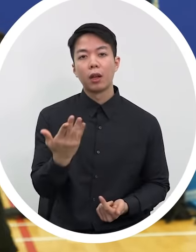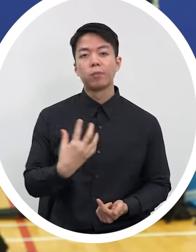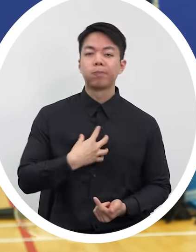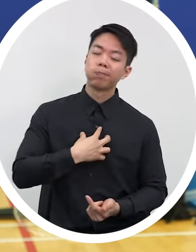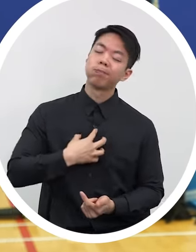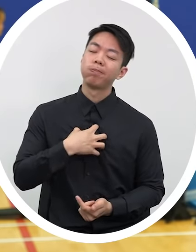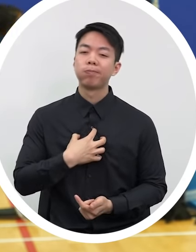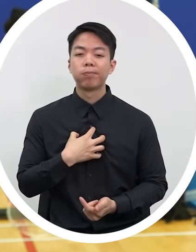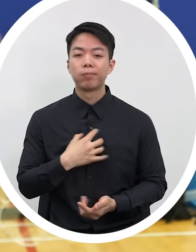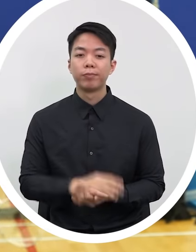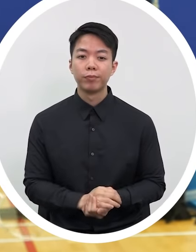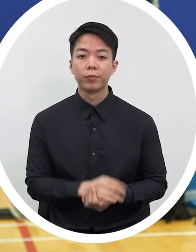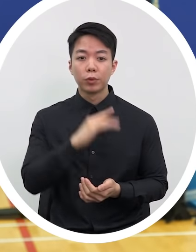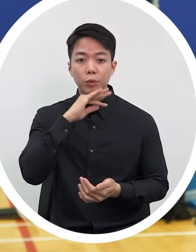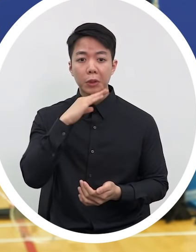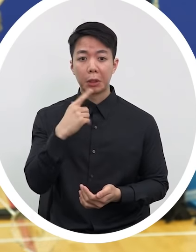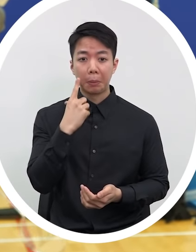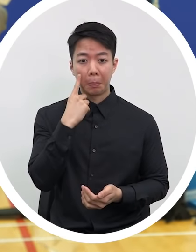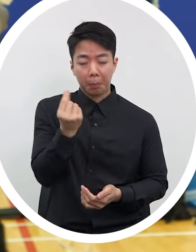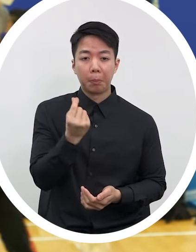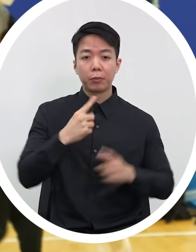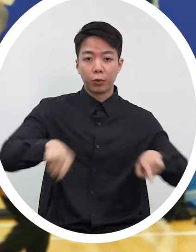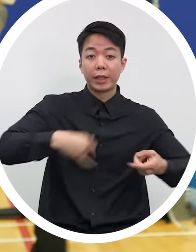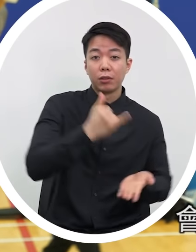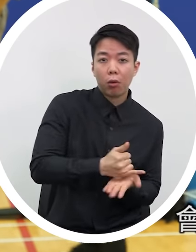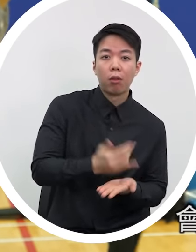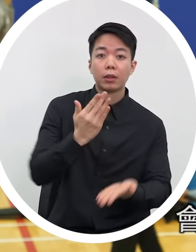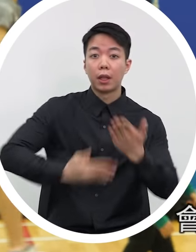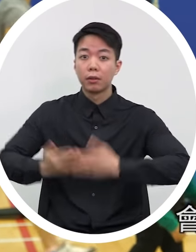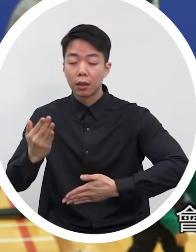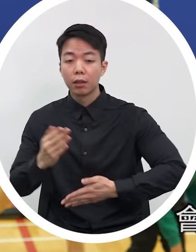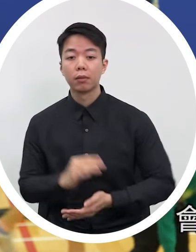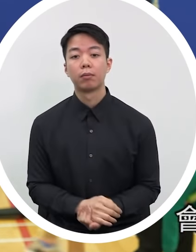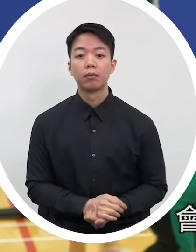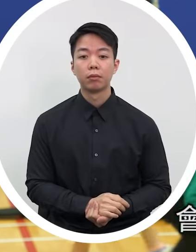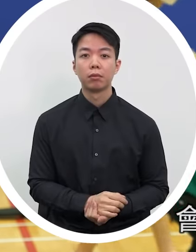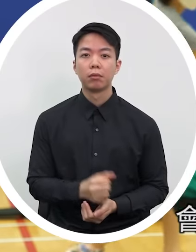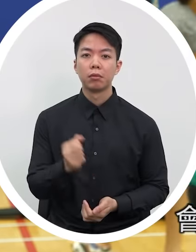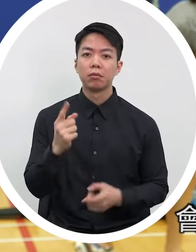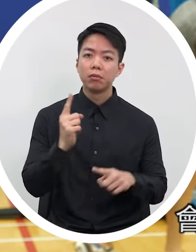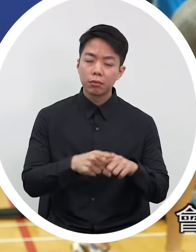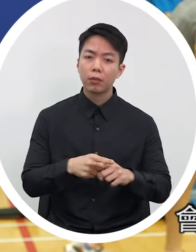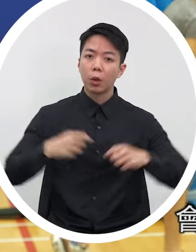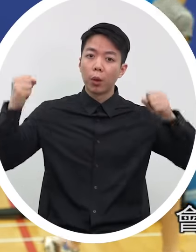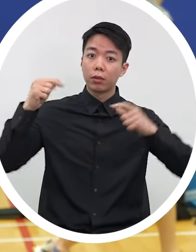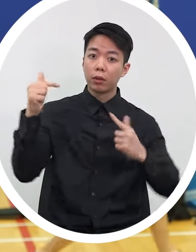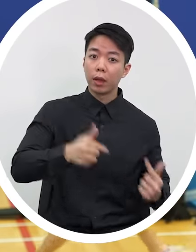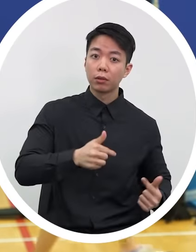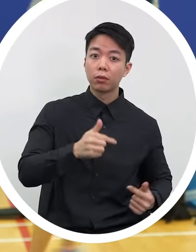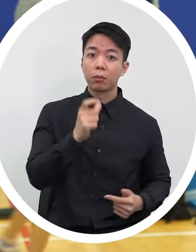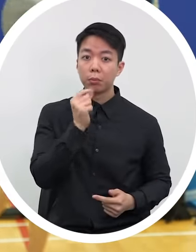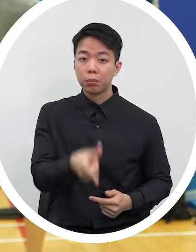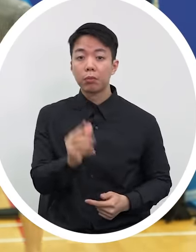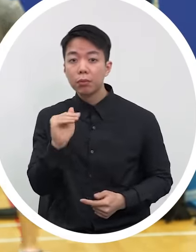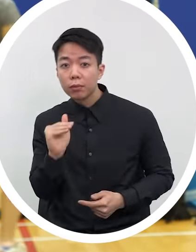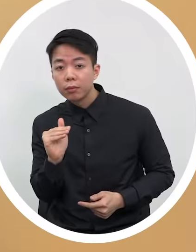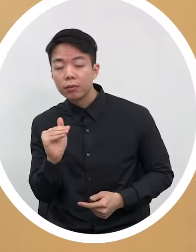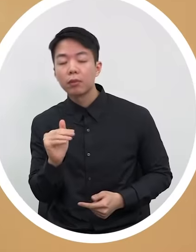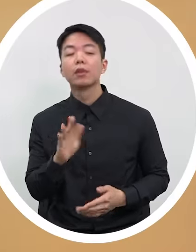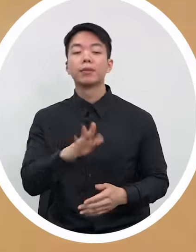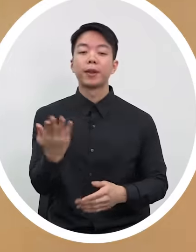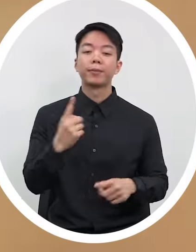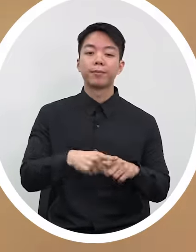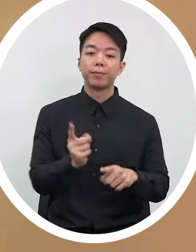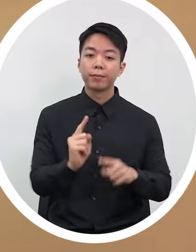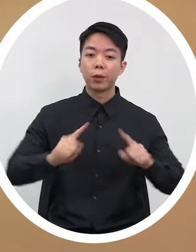咦我變咗做一個坐輪椅人士，或者變咗一個殘疾人士，咁會唔會有運動可以陪住我一世咧？咁好彩我發現到原來儘管你坐輪